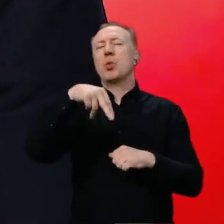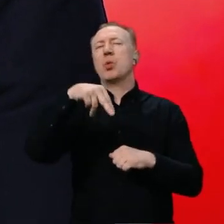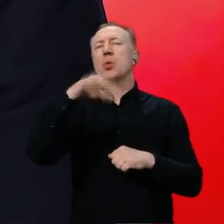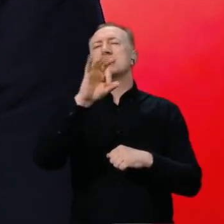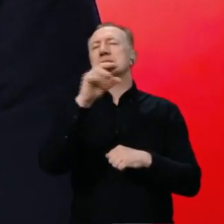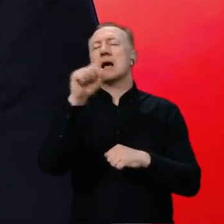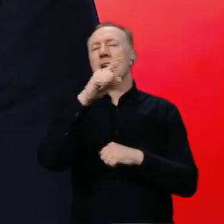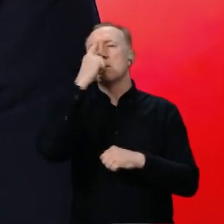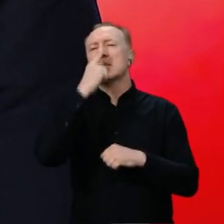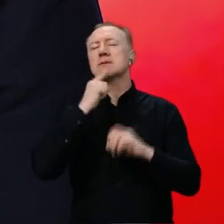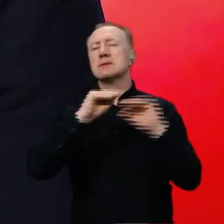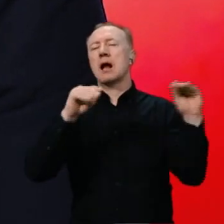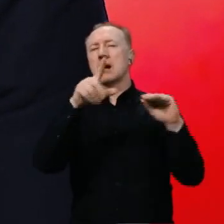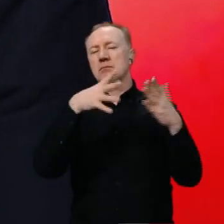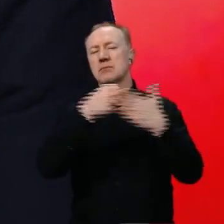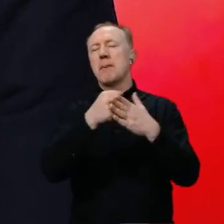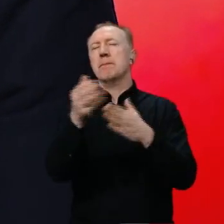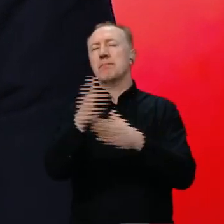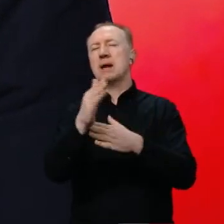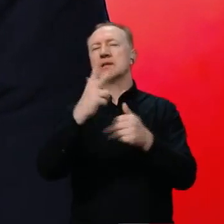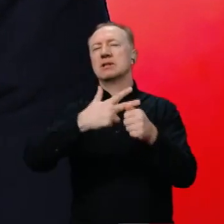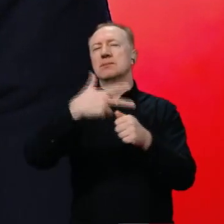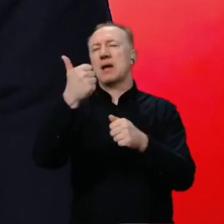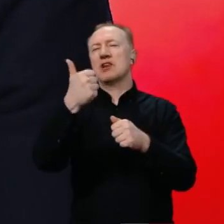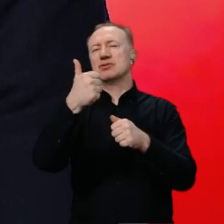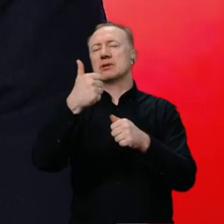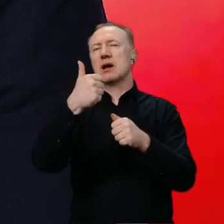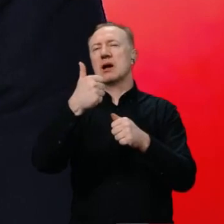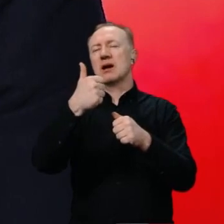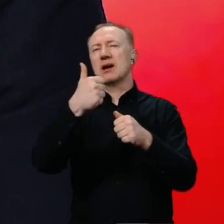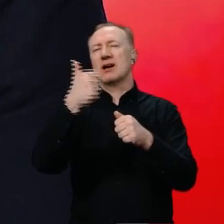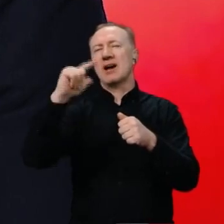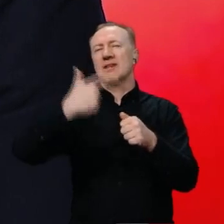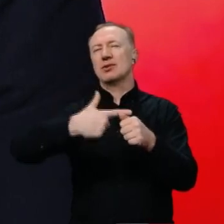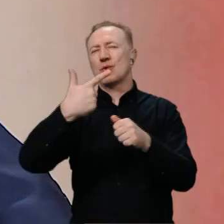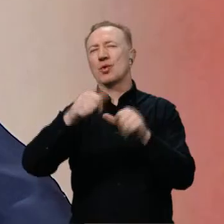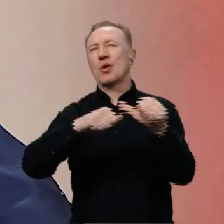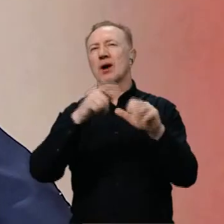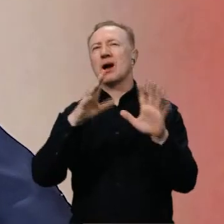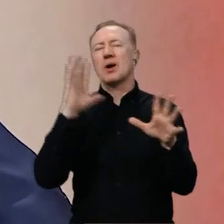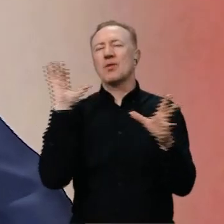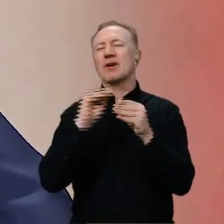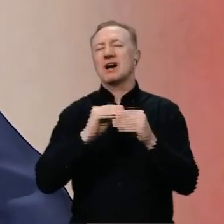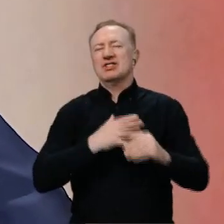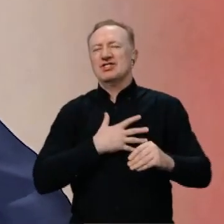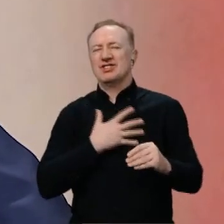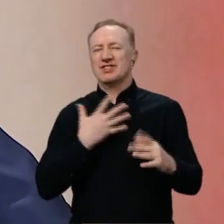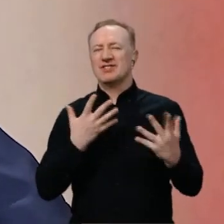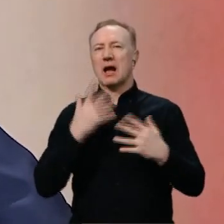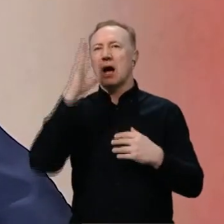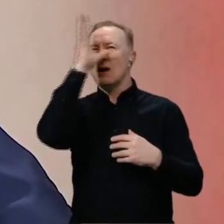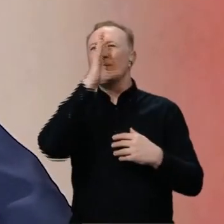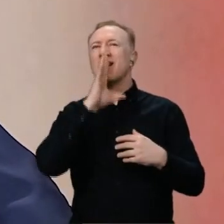końca marca. Natomiast no, przedziwny jest to tydzień. No, chcesz, rozumiem, nawiązać... To nawiązuje do doniesień brazylijskich mediów,